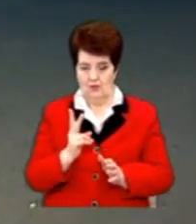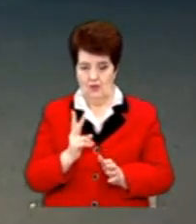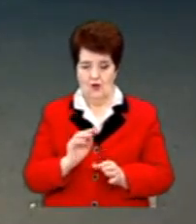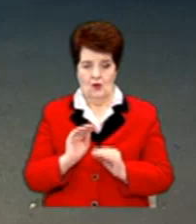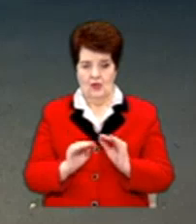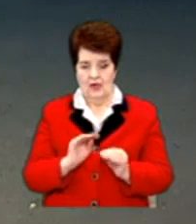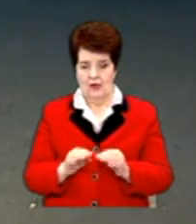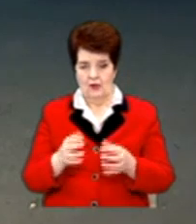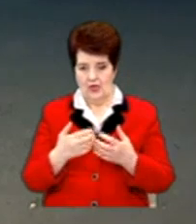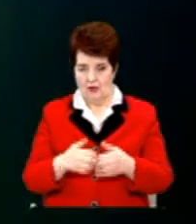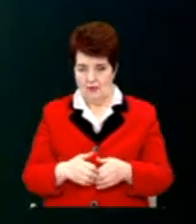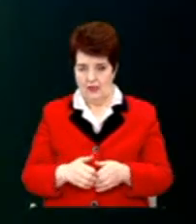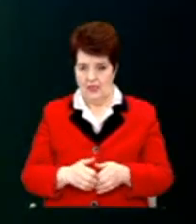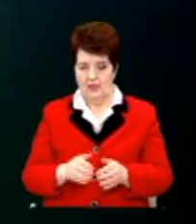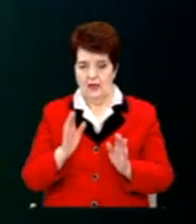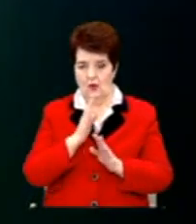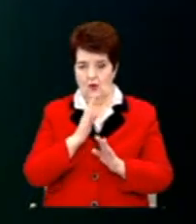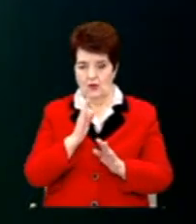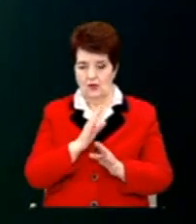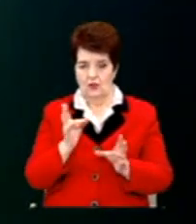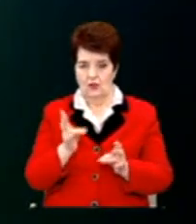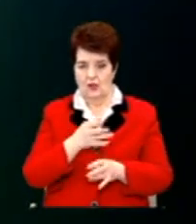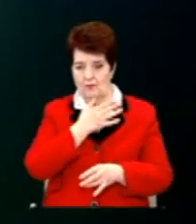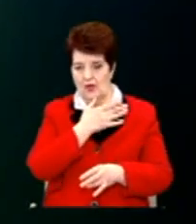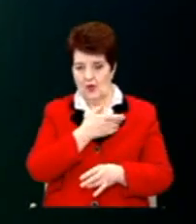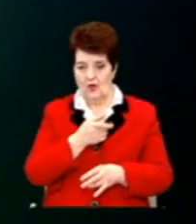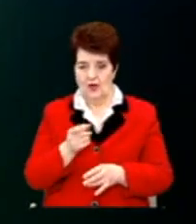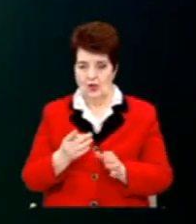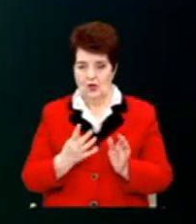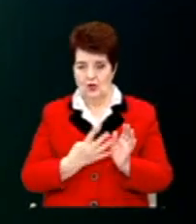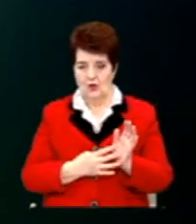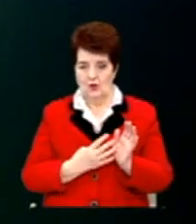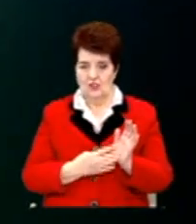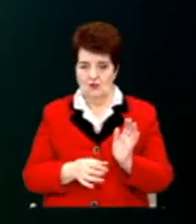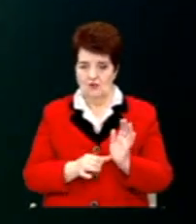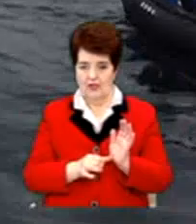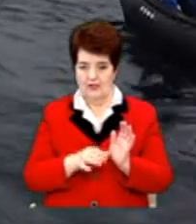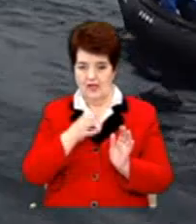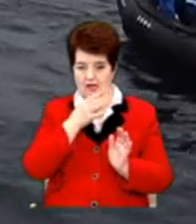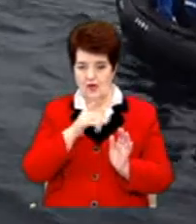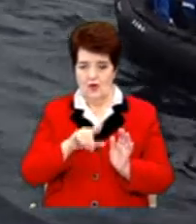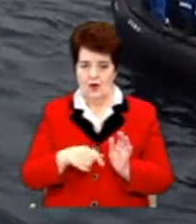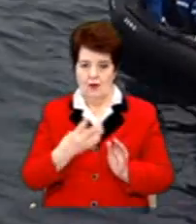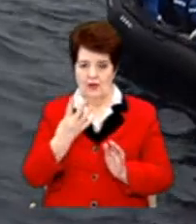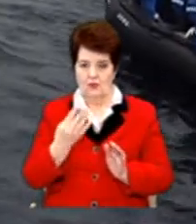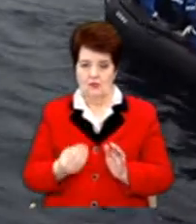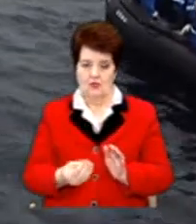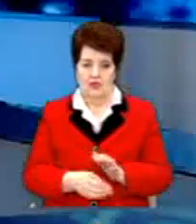cu un echipament ce asigură oxigenul necesar pe o perioadă de 96 de ore, adică 4